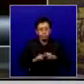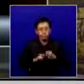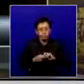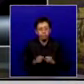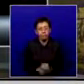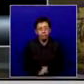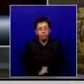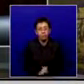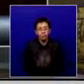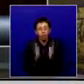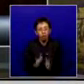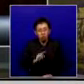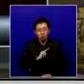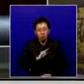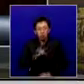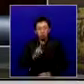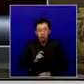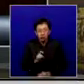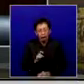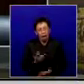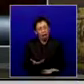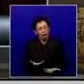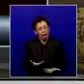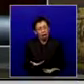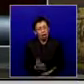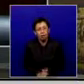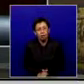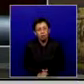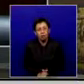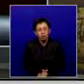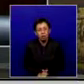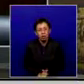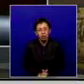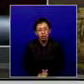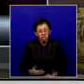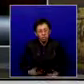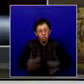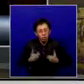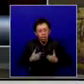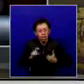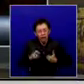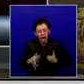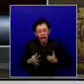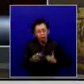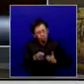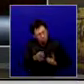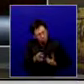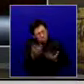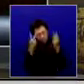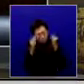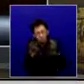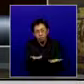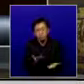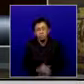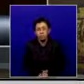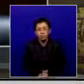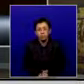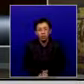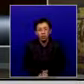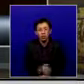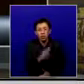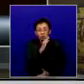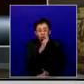คนที่ฆ่าตัวตายและยังไม่ควรตายเขาฝากมาทวงชีวิตเขาที่จริงเนี่ยเขาบอกเลยนะครับว่าถ้าท่